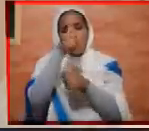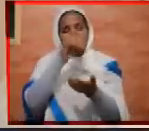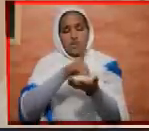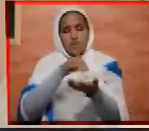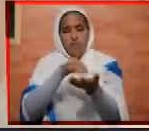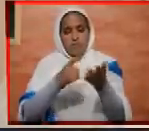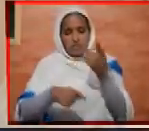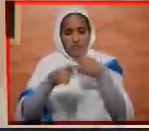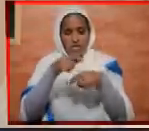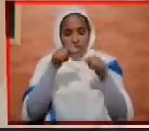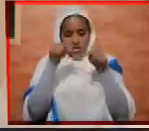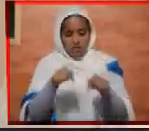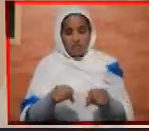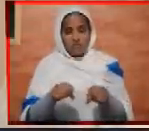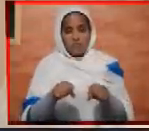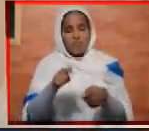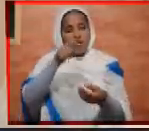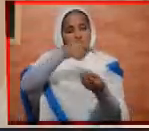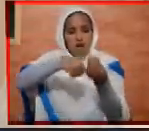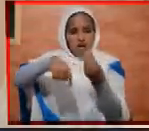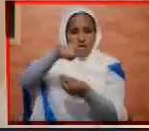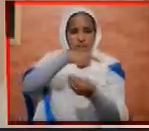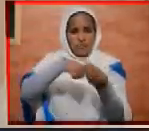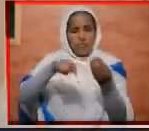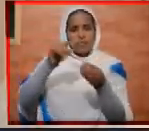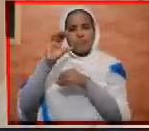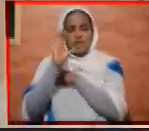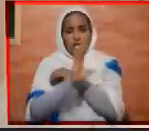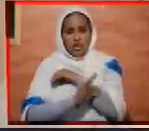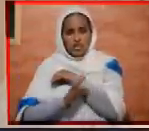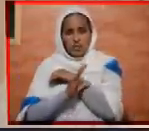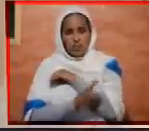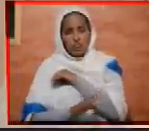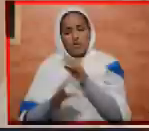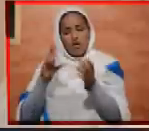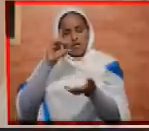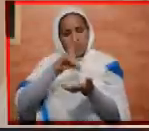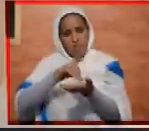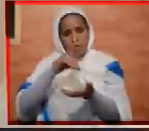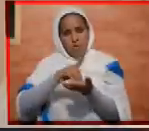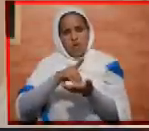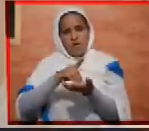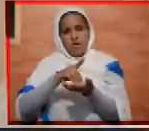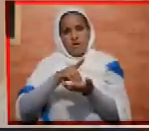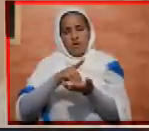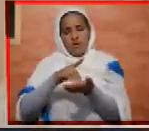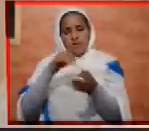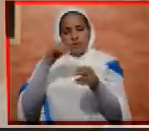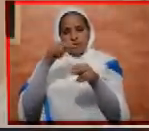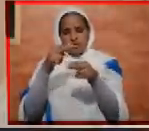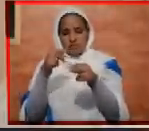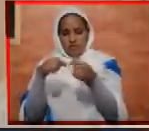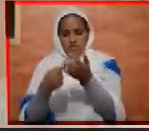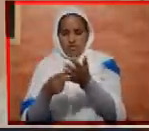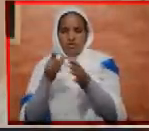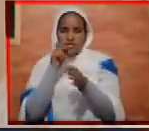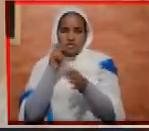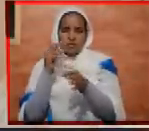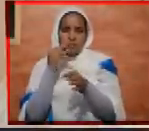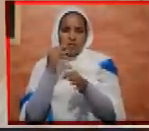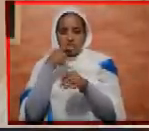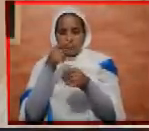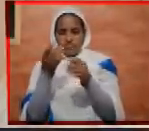በግላቸው እንደነ ታይጋ ነገስ ባህል ያሉ ድሮ ድርጎ ነበረው ከመንግስት ቋሚ